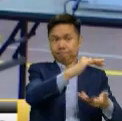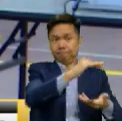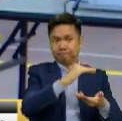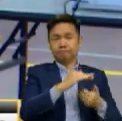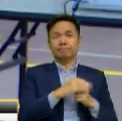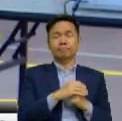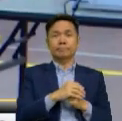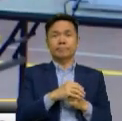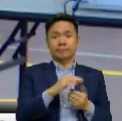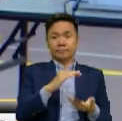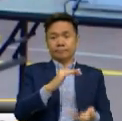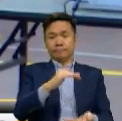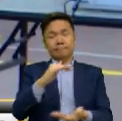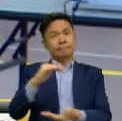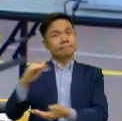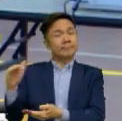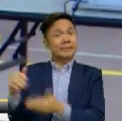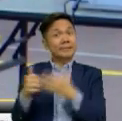pertama